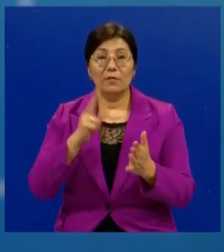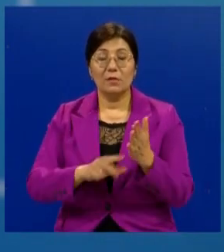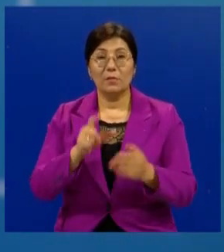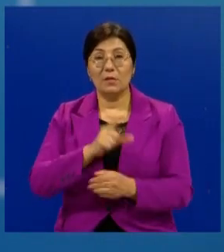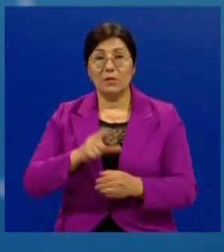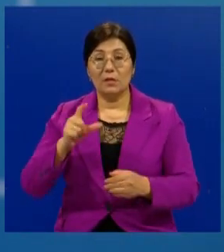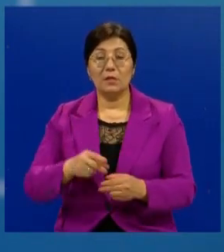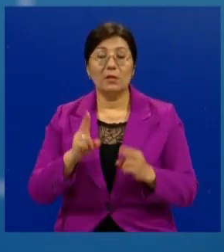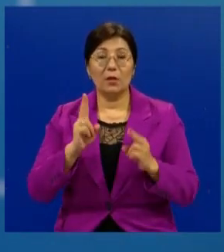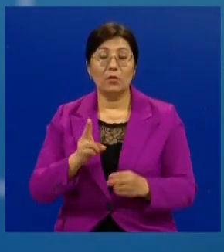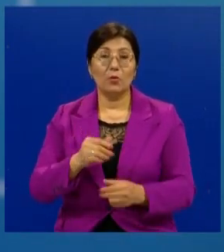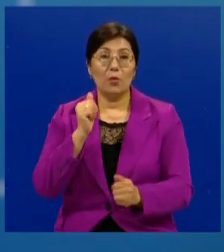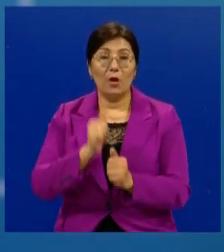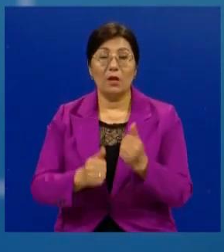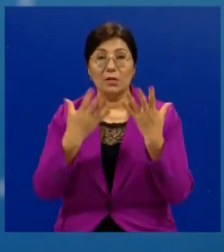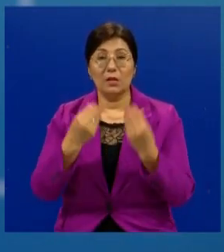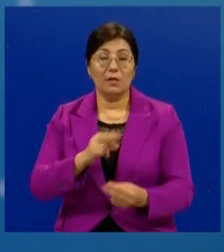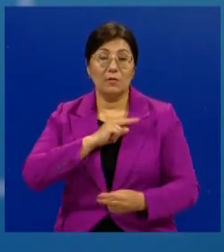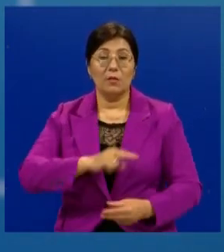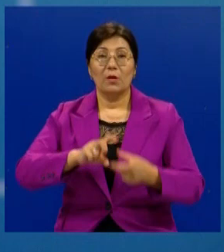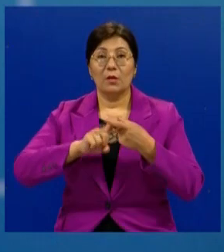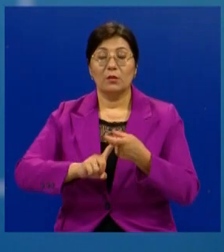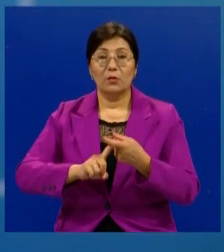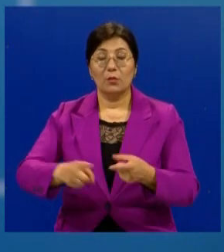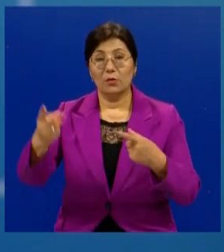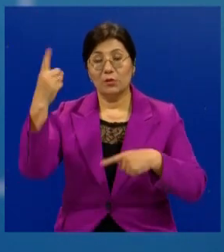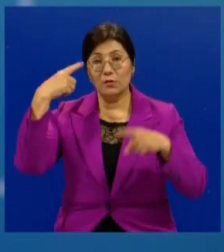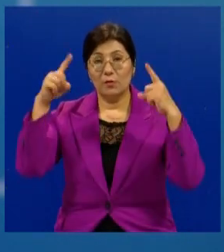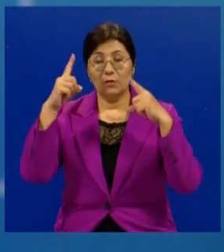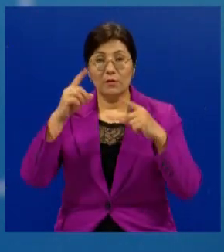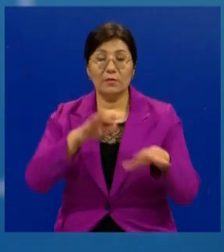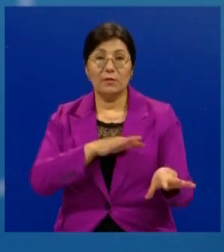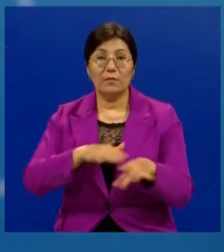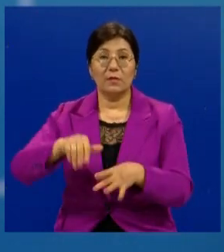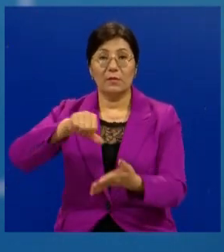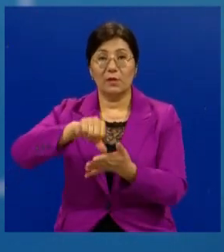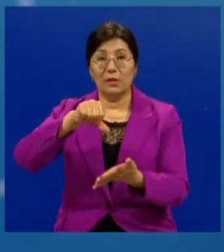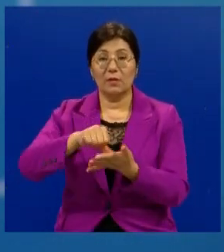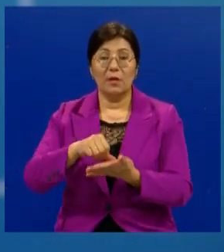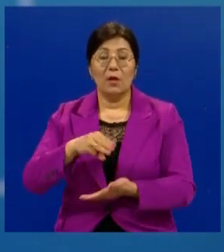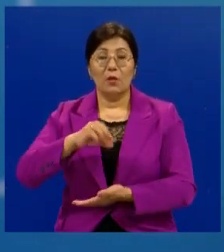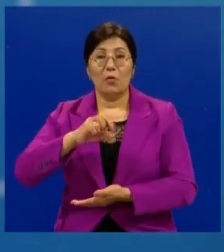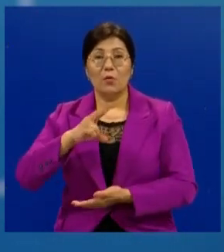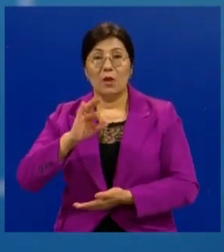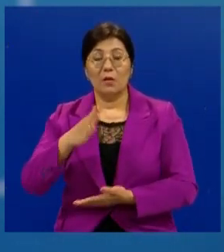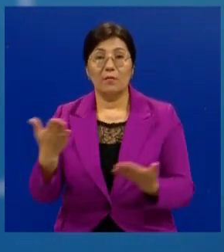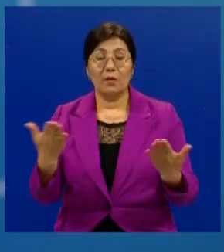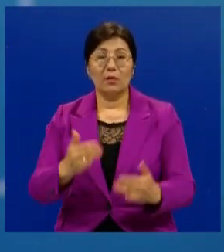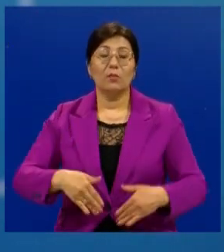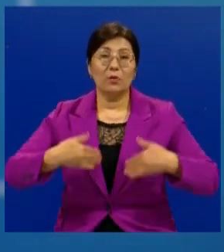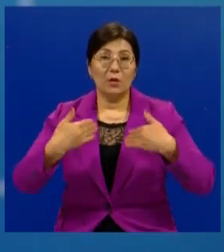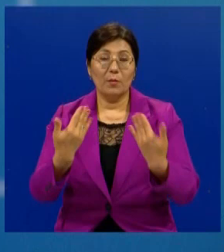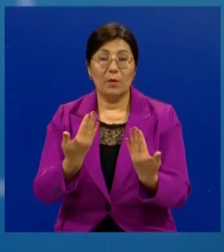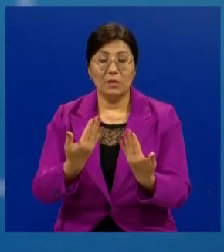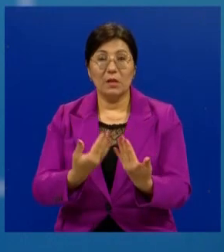человек, чей ежедневный труд связан с творчеством. В мероприятии принял участие аким области Раутукжанов, который поздравил